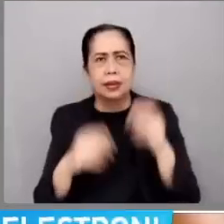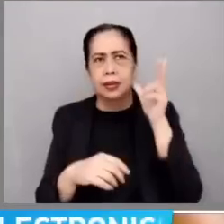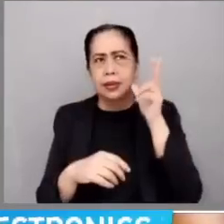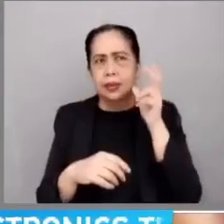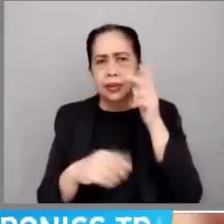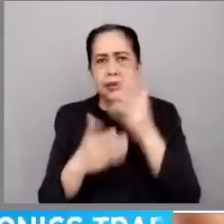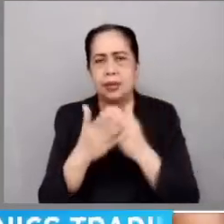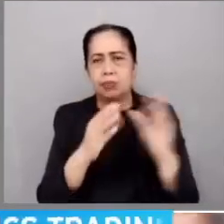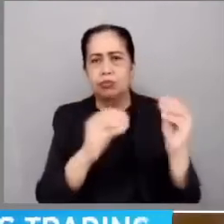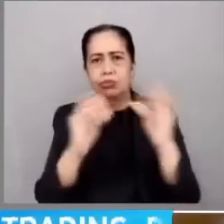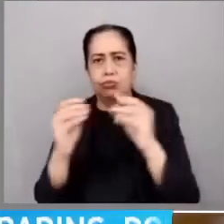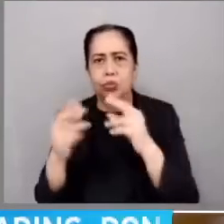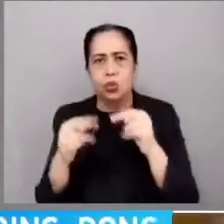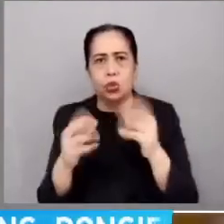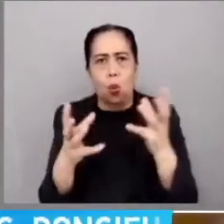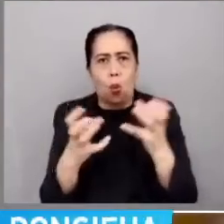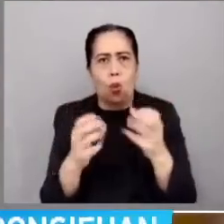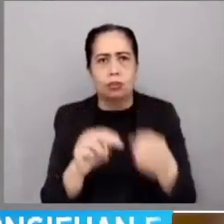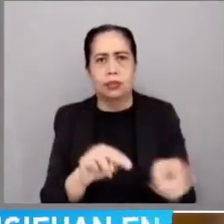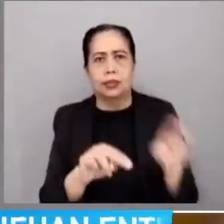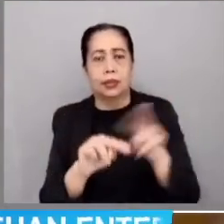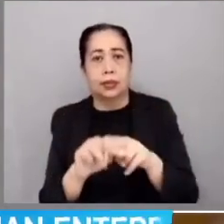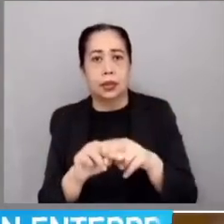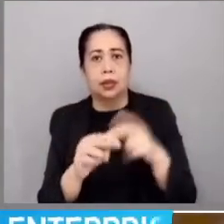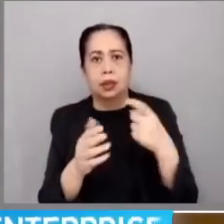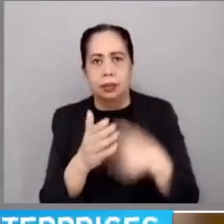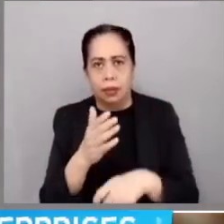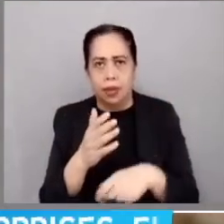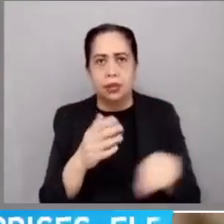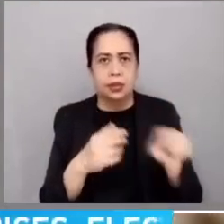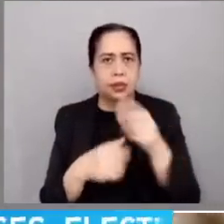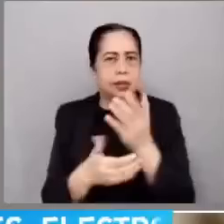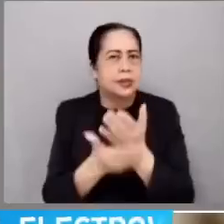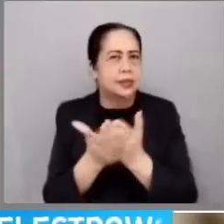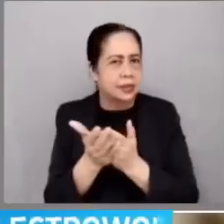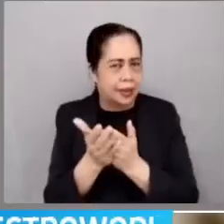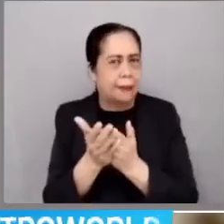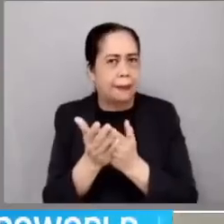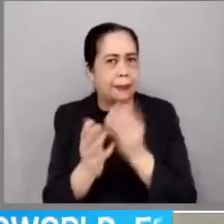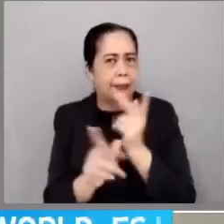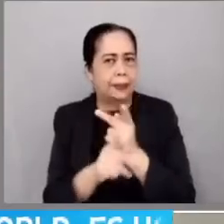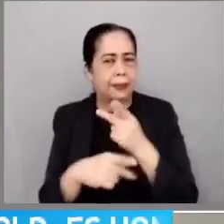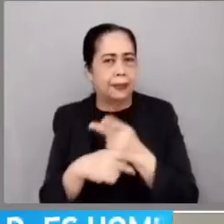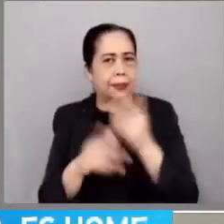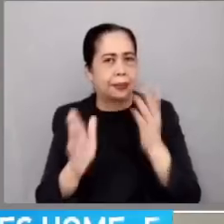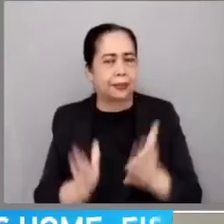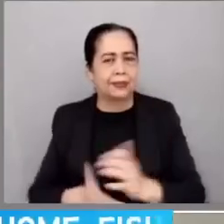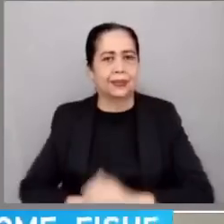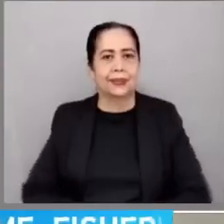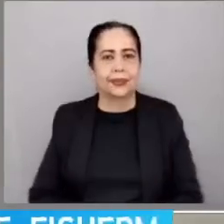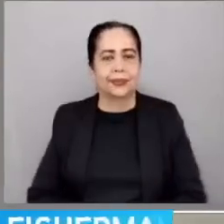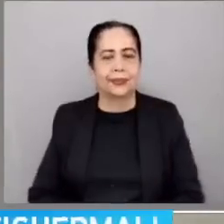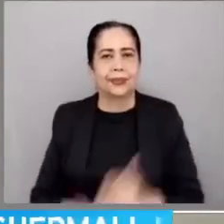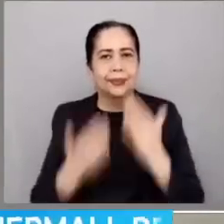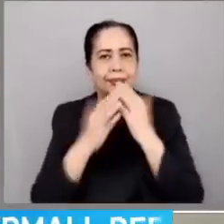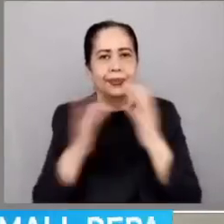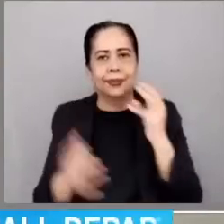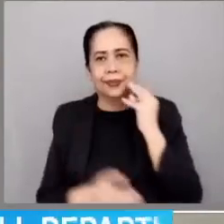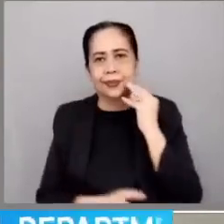na gustong humirit ng dagdag presyo ng ilang manufacturer. Rafi? Maraming salamat, Maki Pulido.